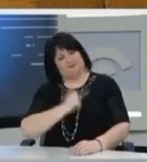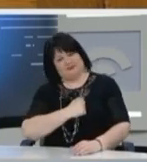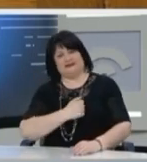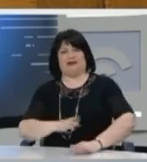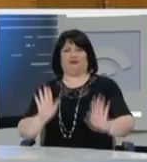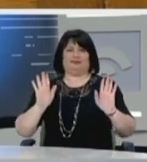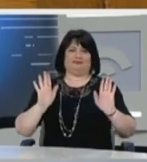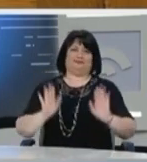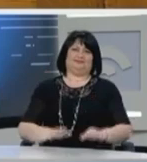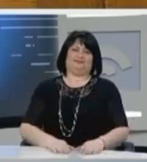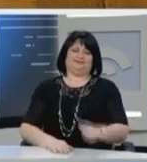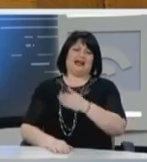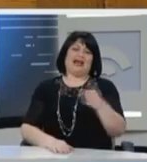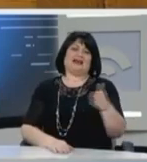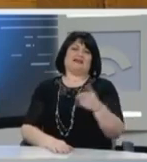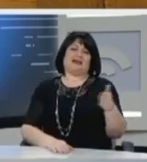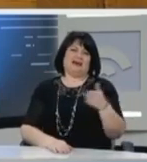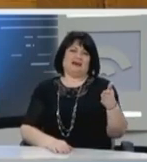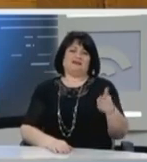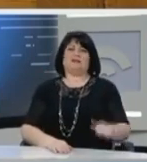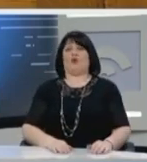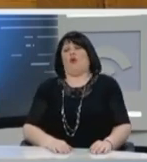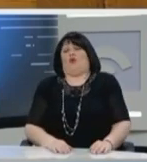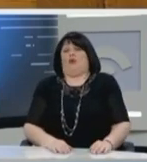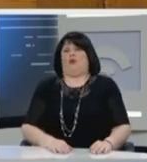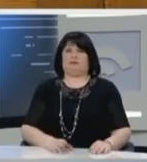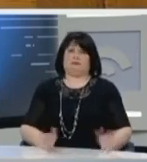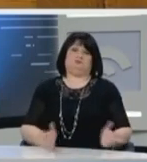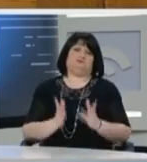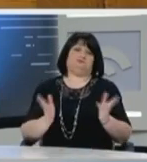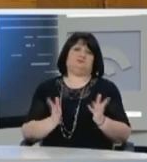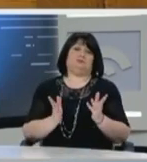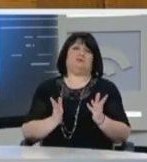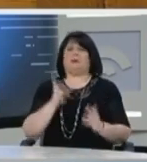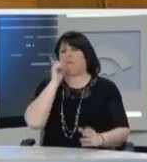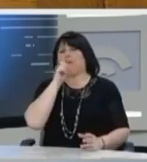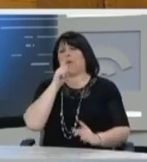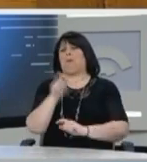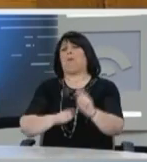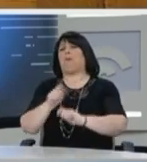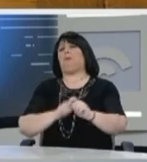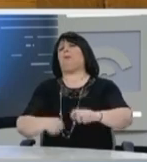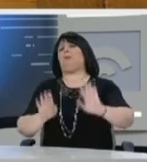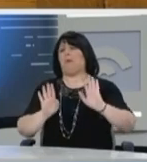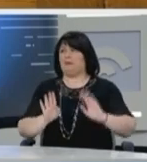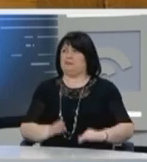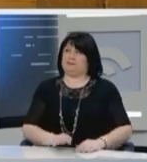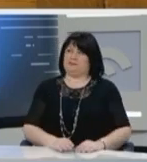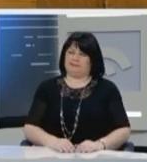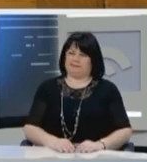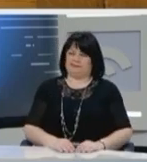πιστεύουν. Οι αριστεροί λένε είναι φτιαχτά.